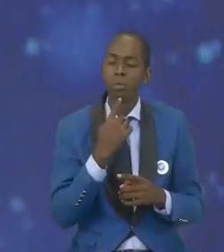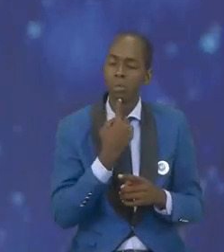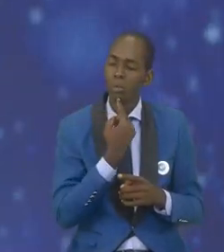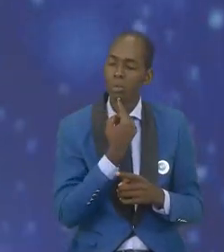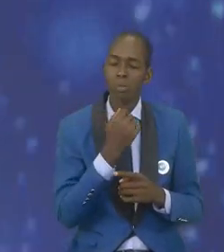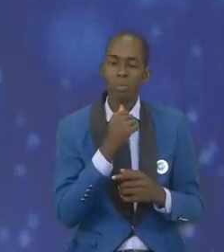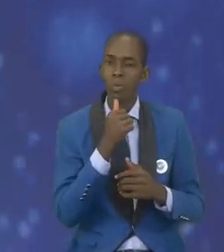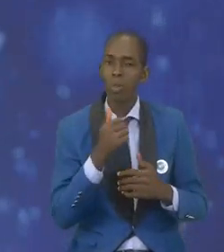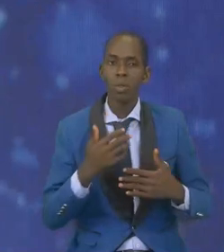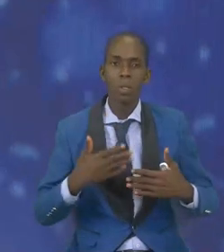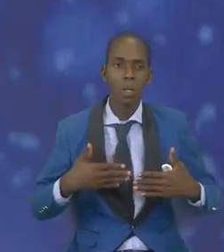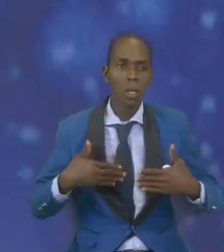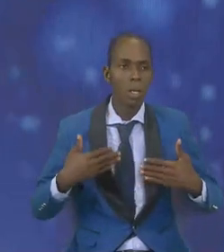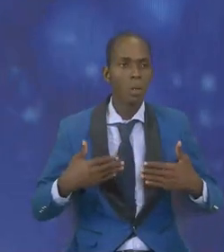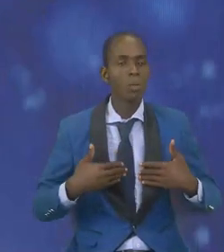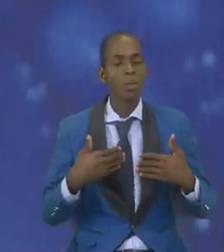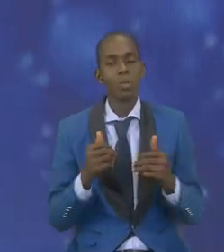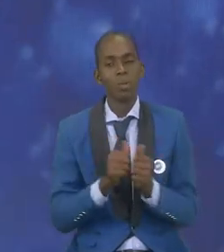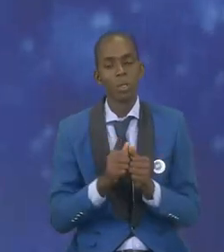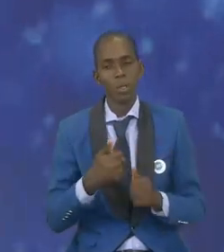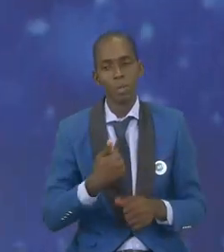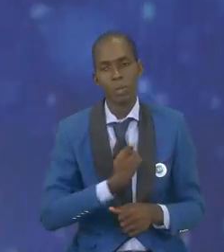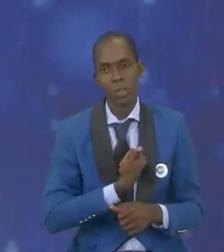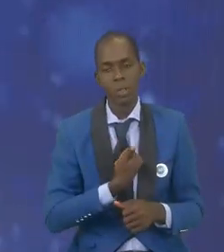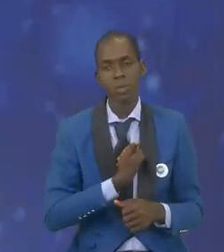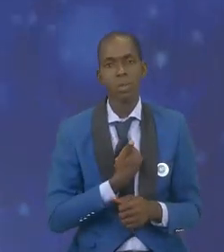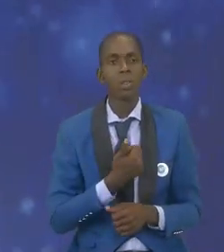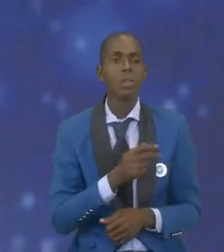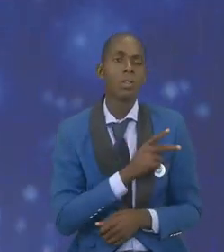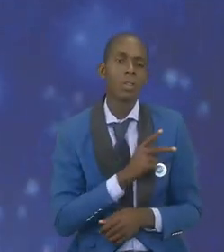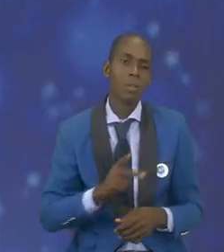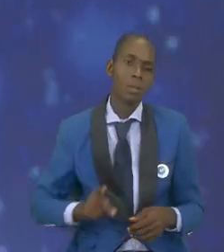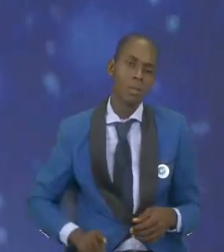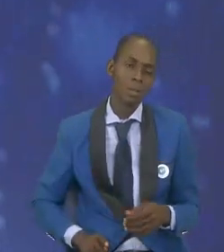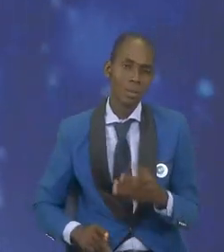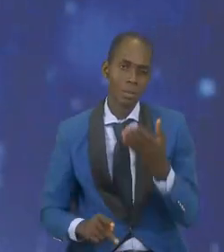quand il entendit cela fut très affligé